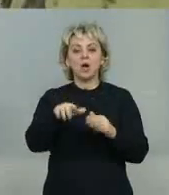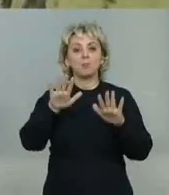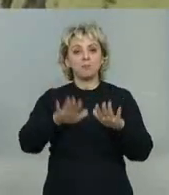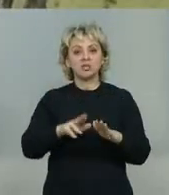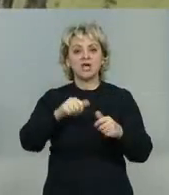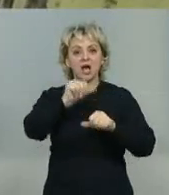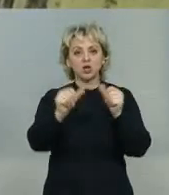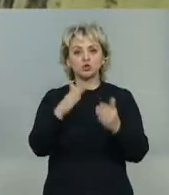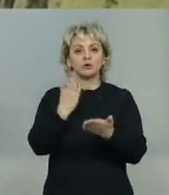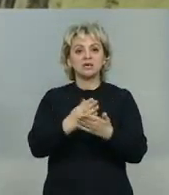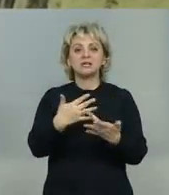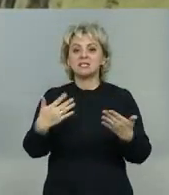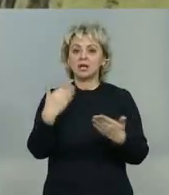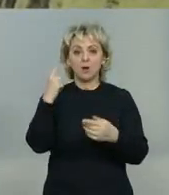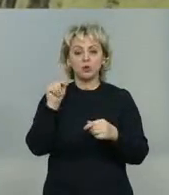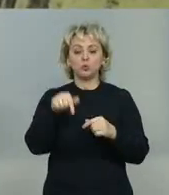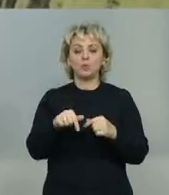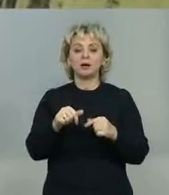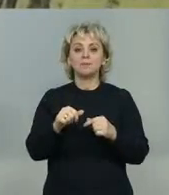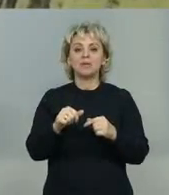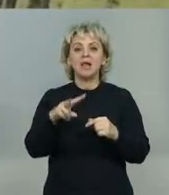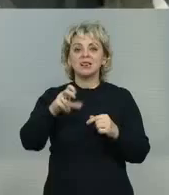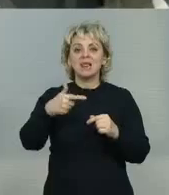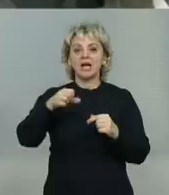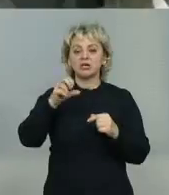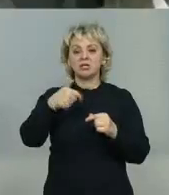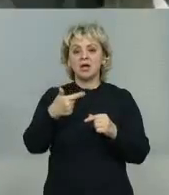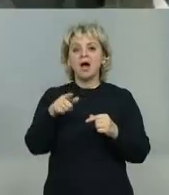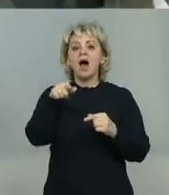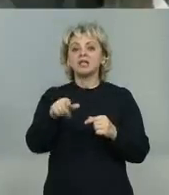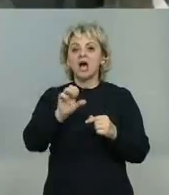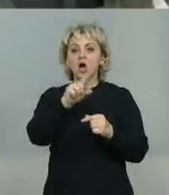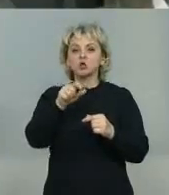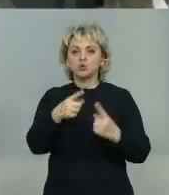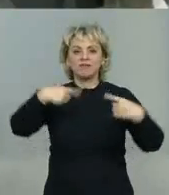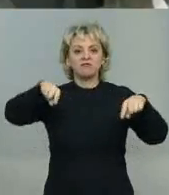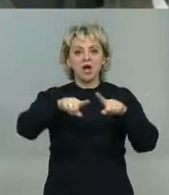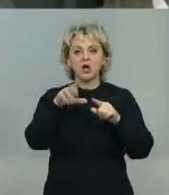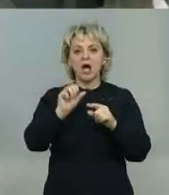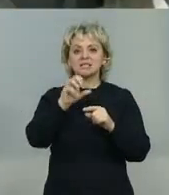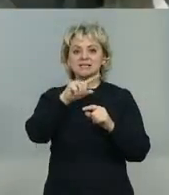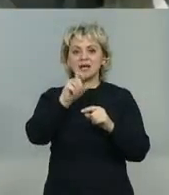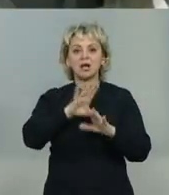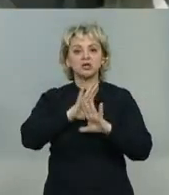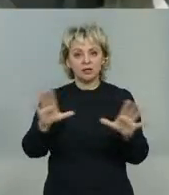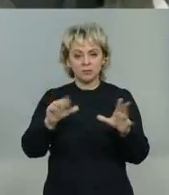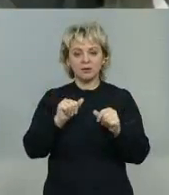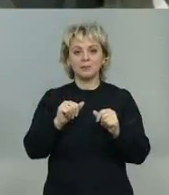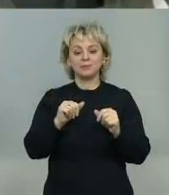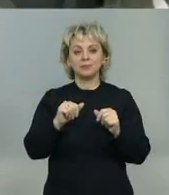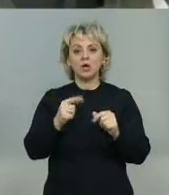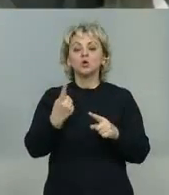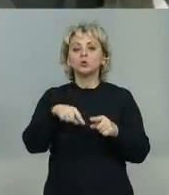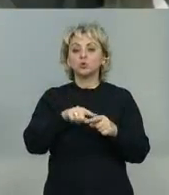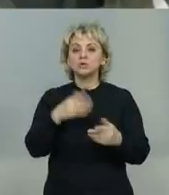местному гончару, есть несколько предположений. Лань, она в Азове и в окрестностях Азака не водилась.